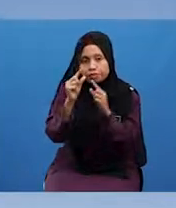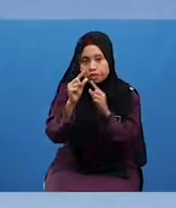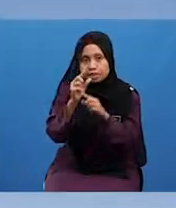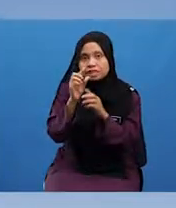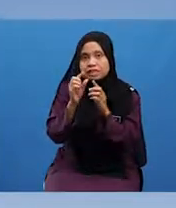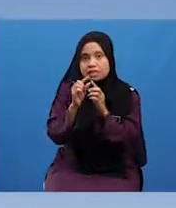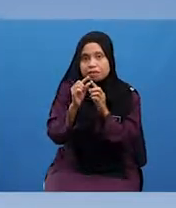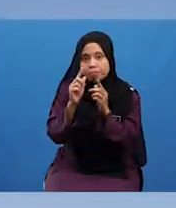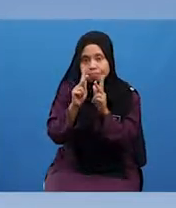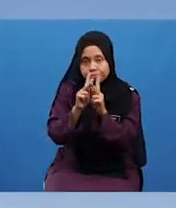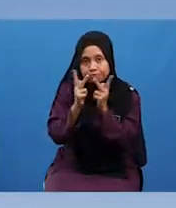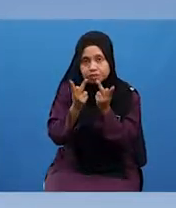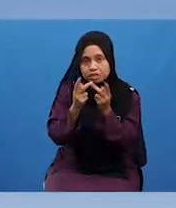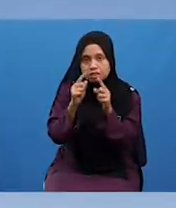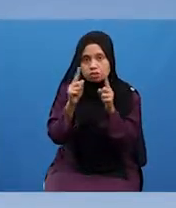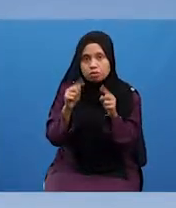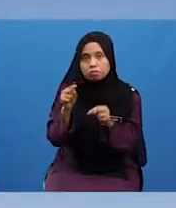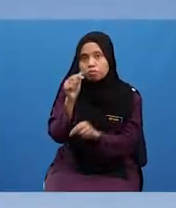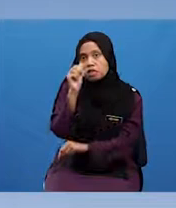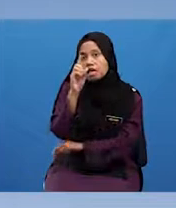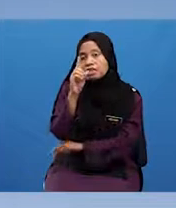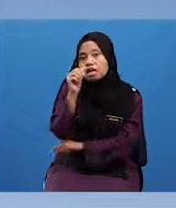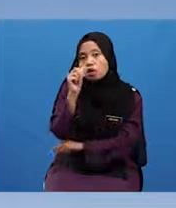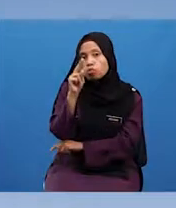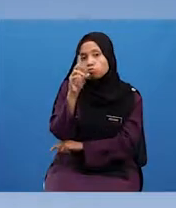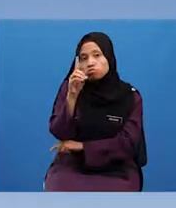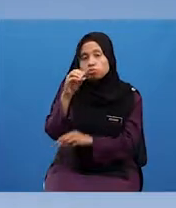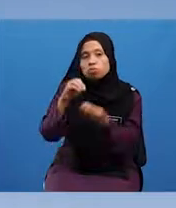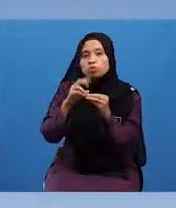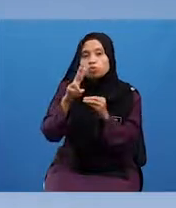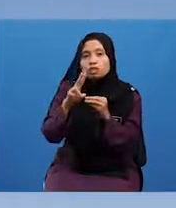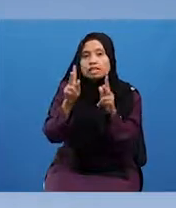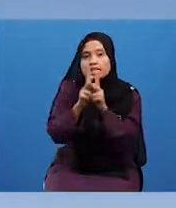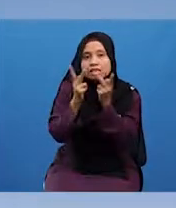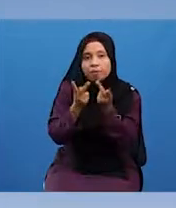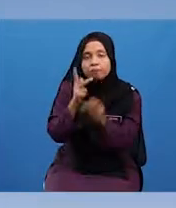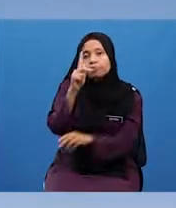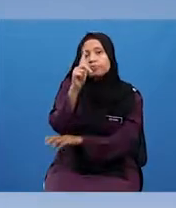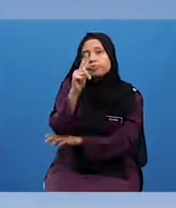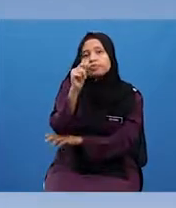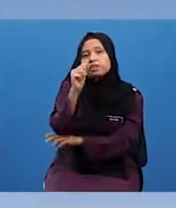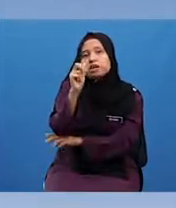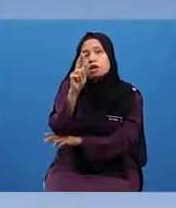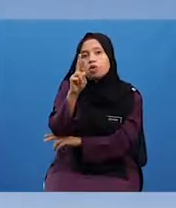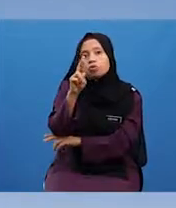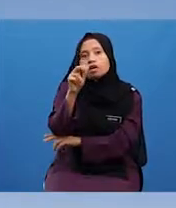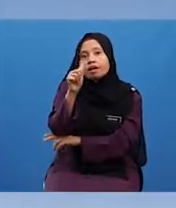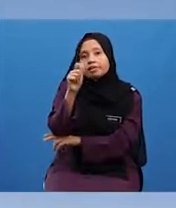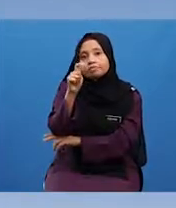Kedua, kitab Taurat. Diwahyukan kepada Nabi Musa alaihi